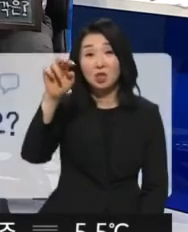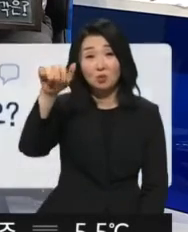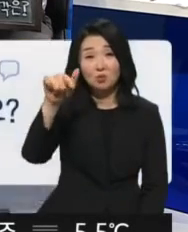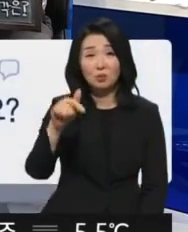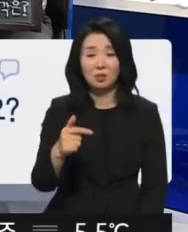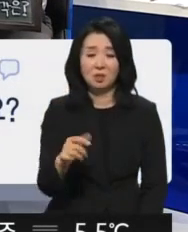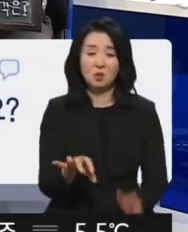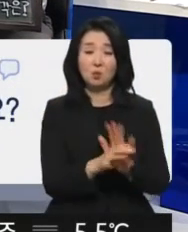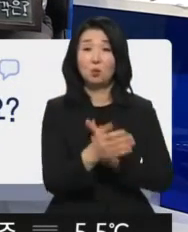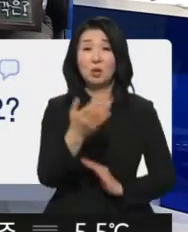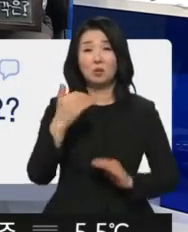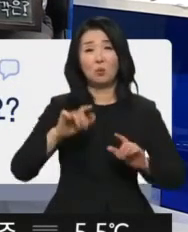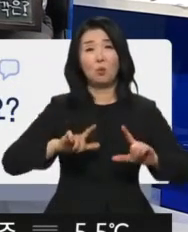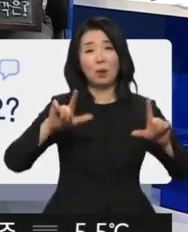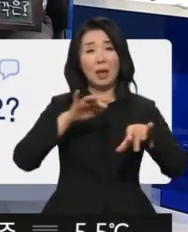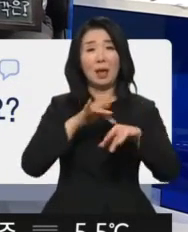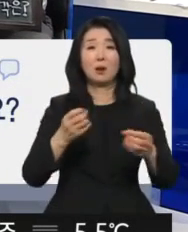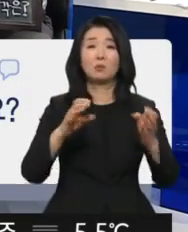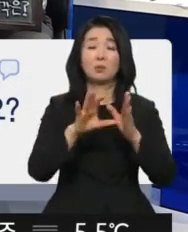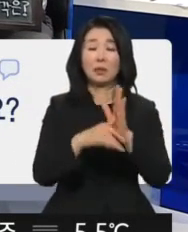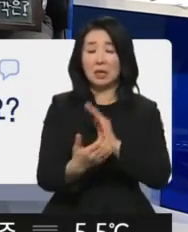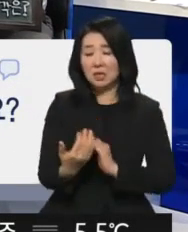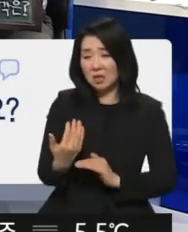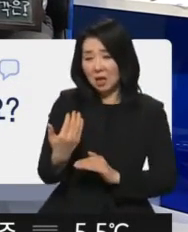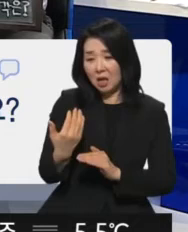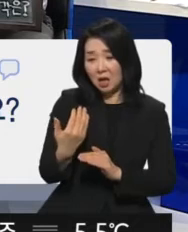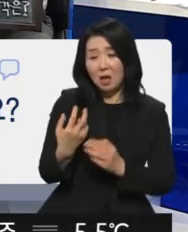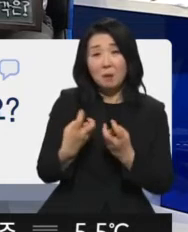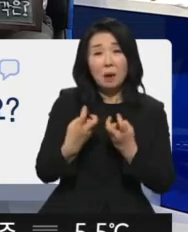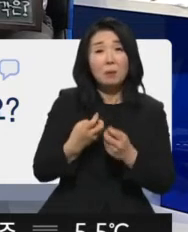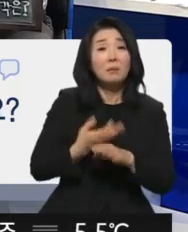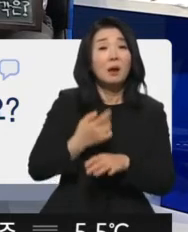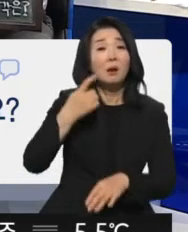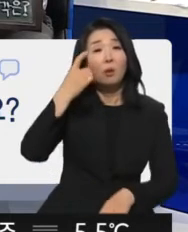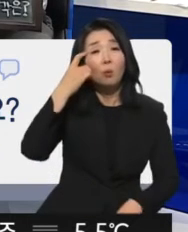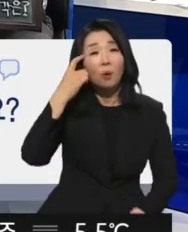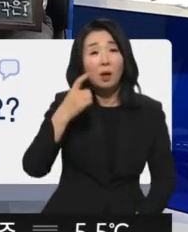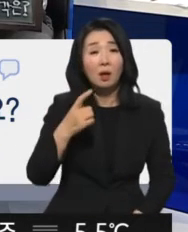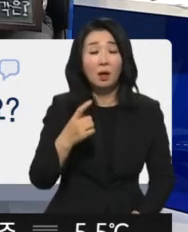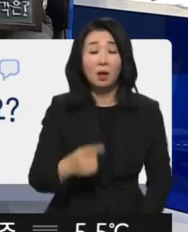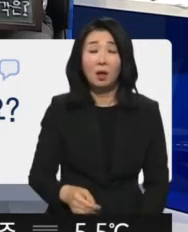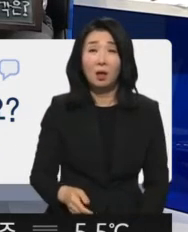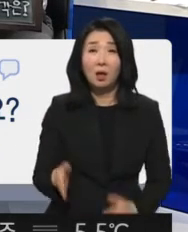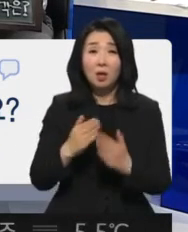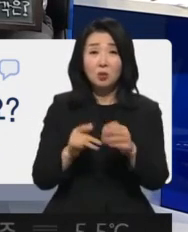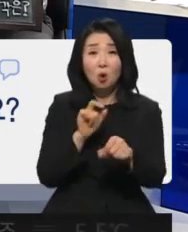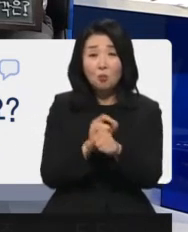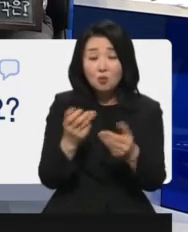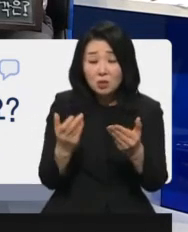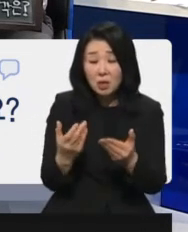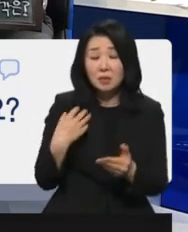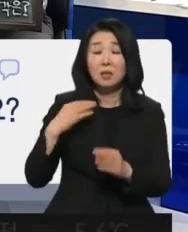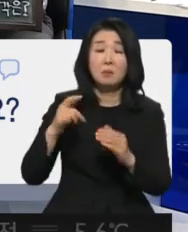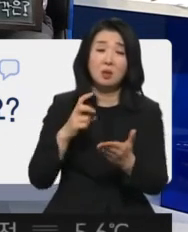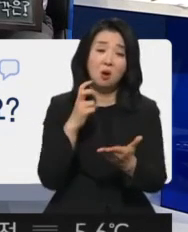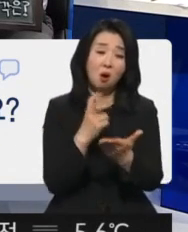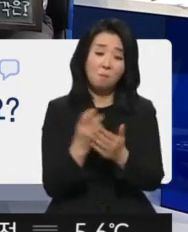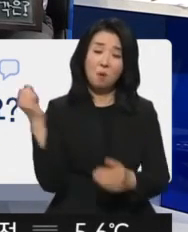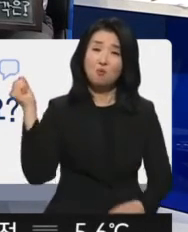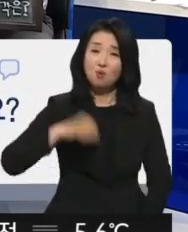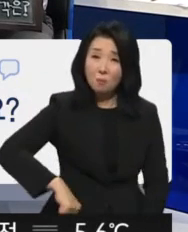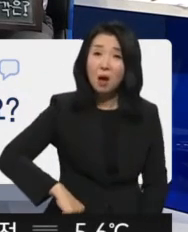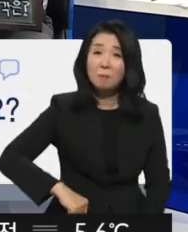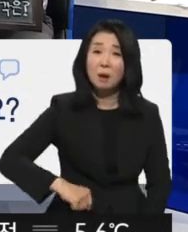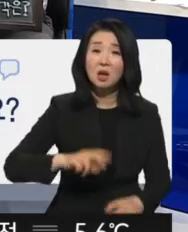코로나 이전과 올해 헬로윈 축제의 사전 조치가 다른 이유는 무엇인가요? 정무적 책임이 아니라 헌법 위반의 형사적